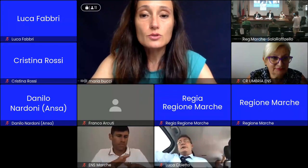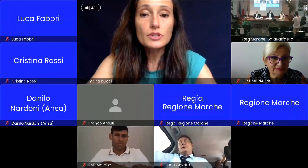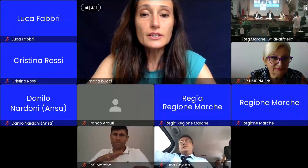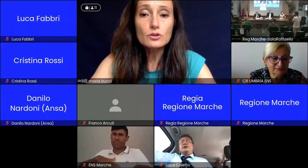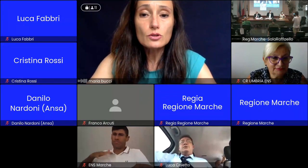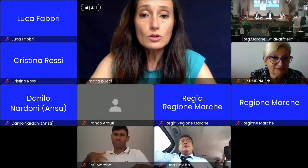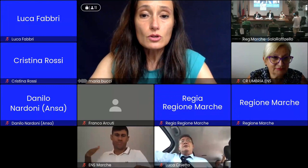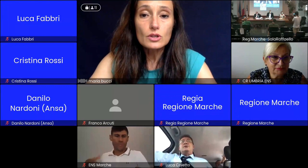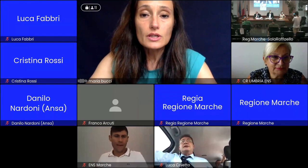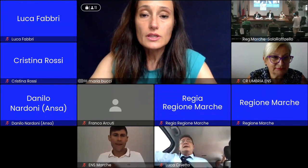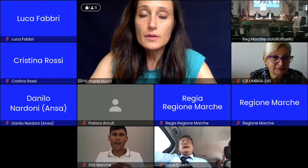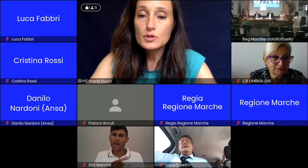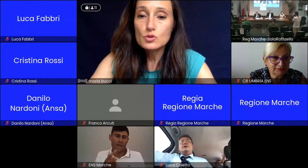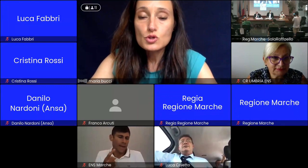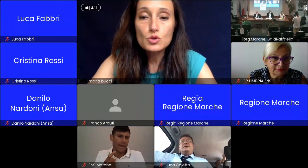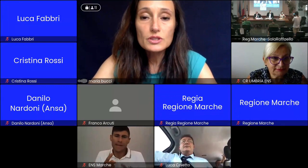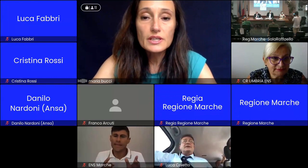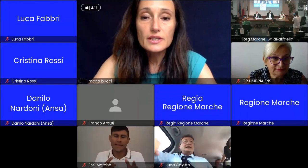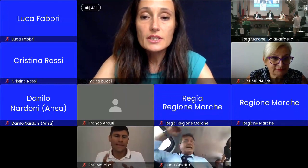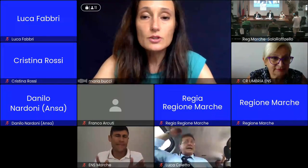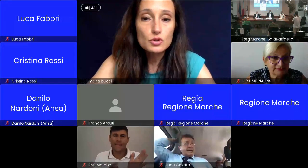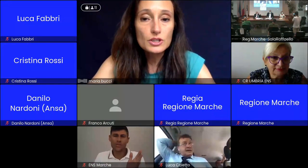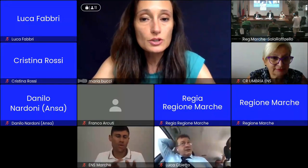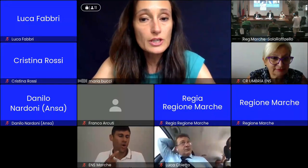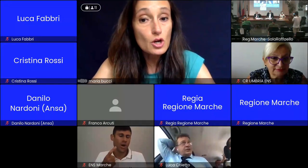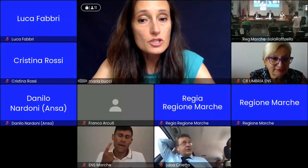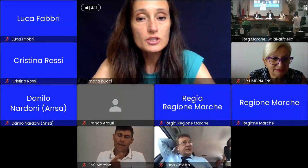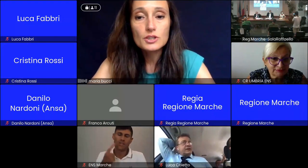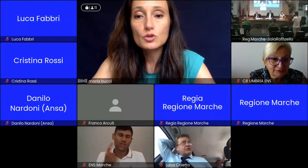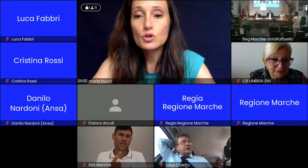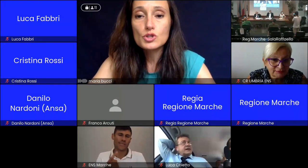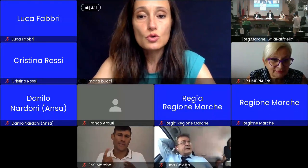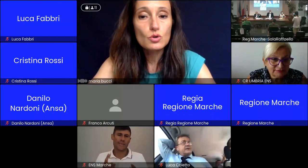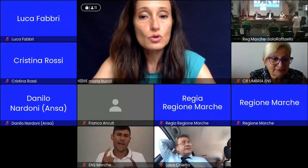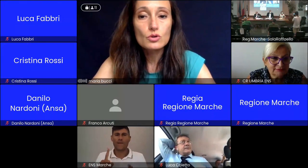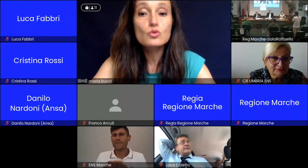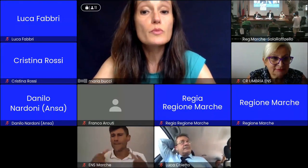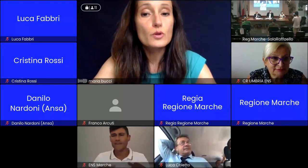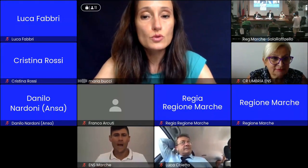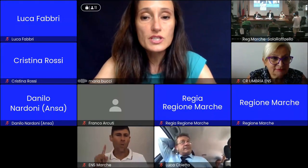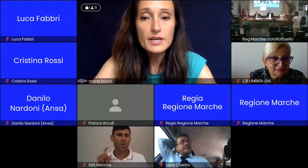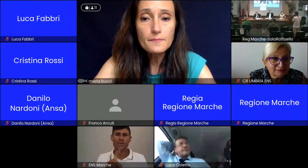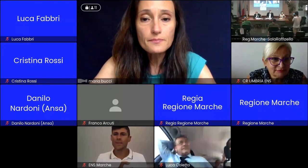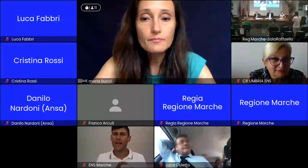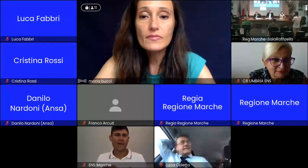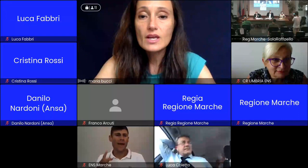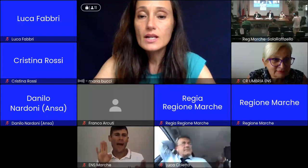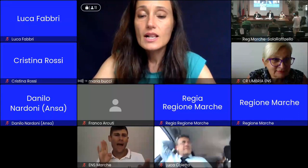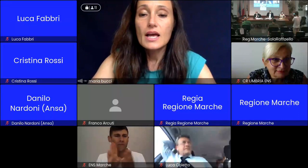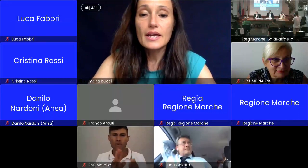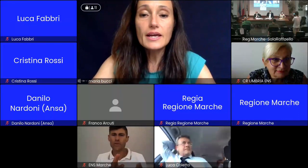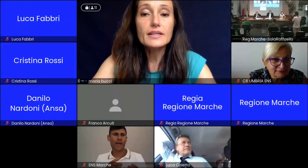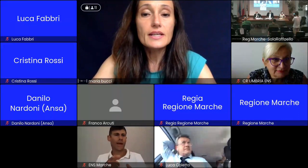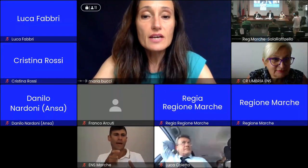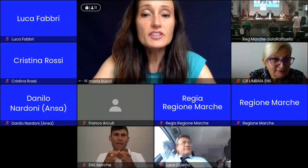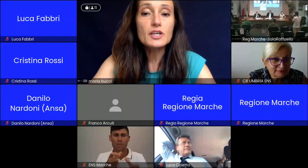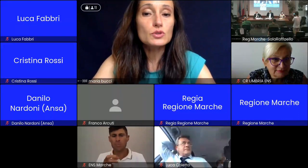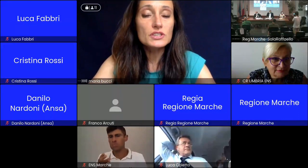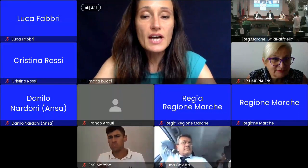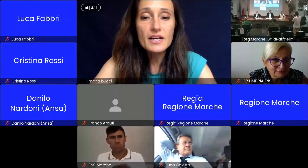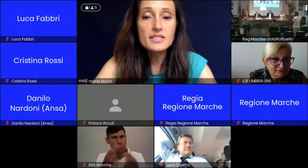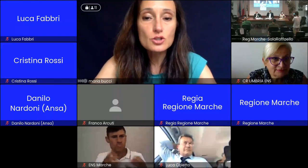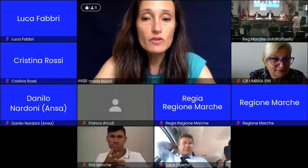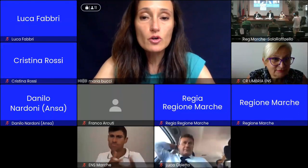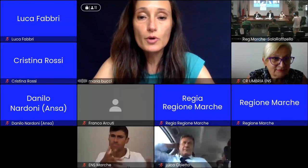È già stato detto, le persone sorde dei nostri territori sono numerose e nella